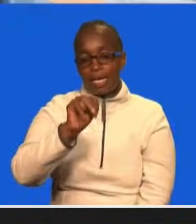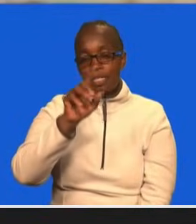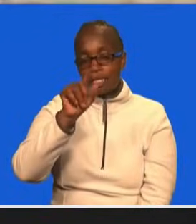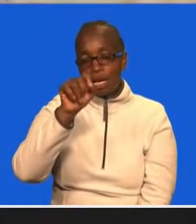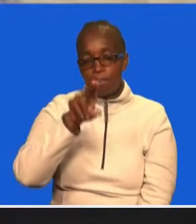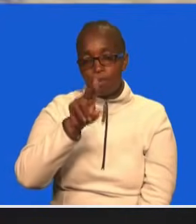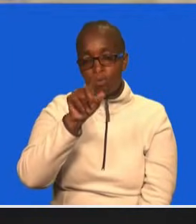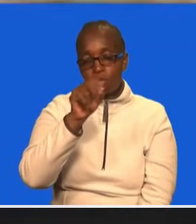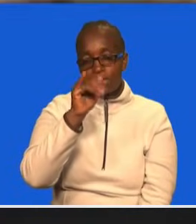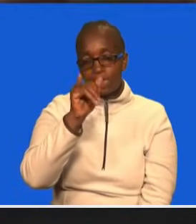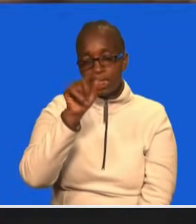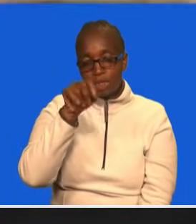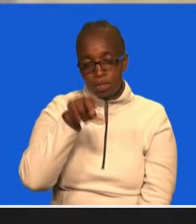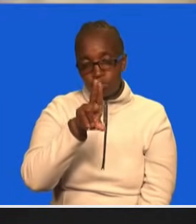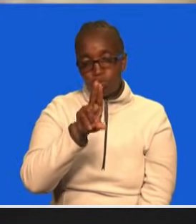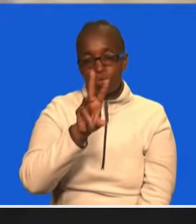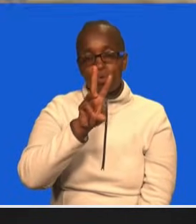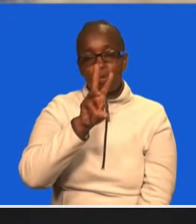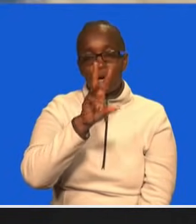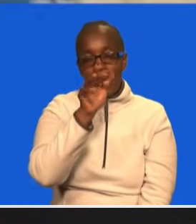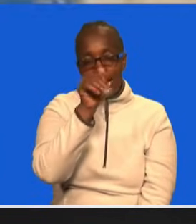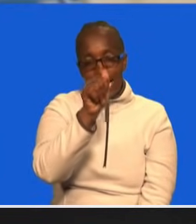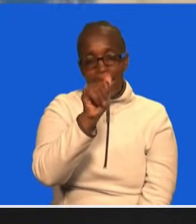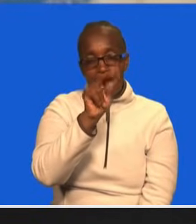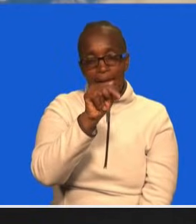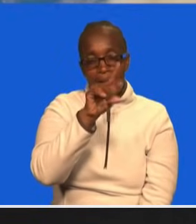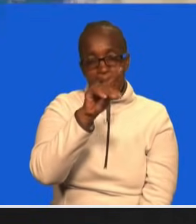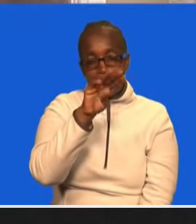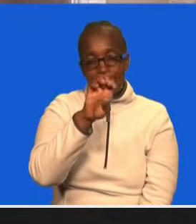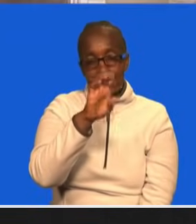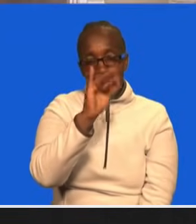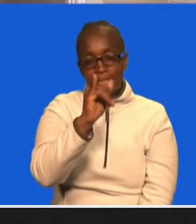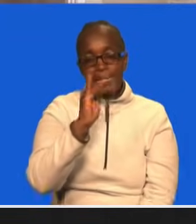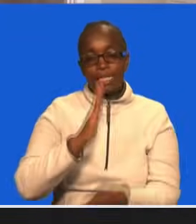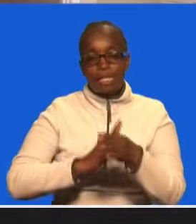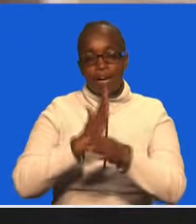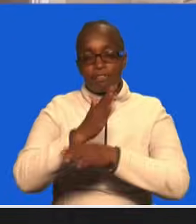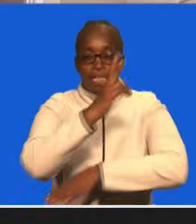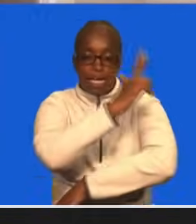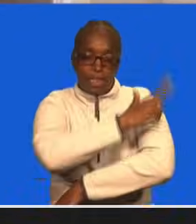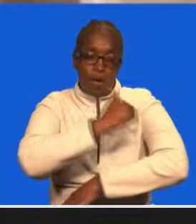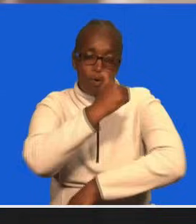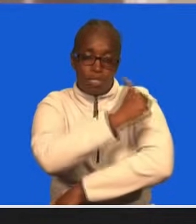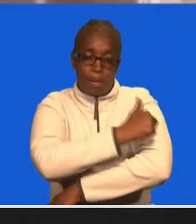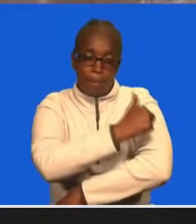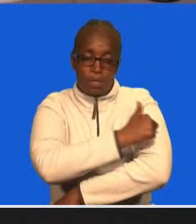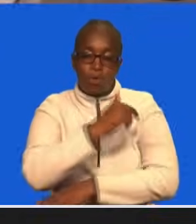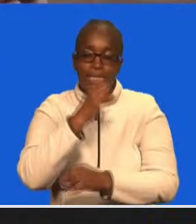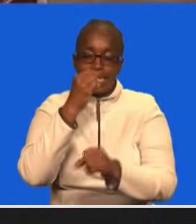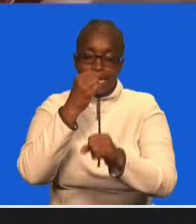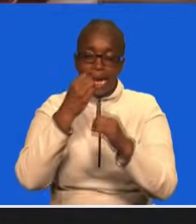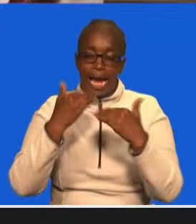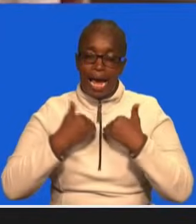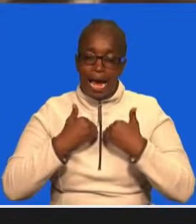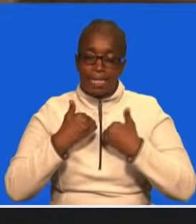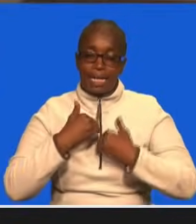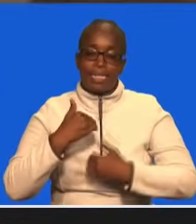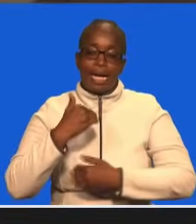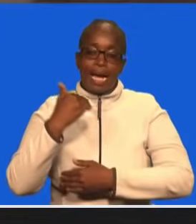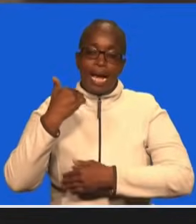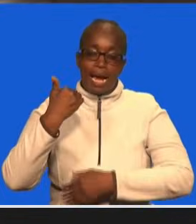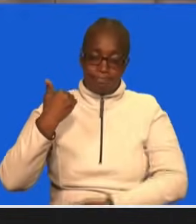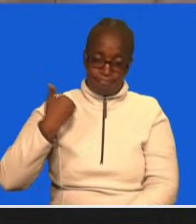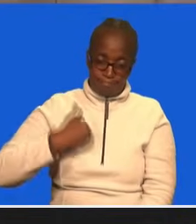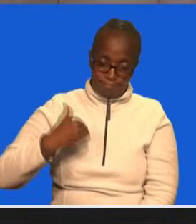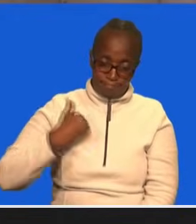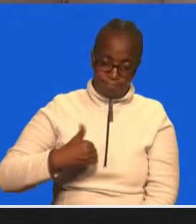Mutito Andei iliyoko Kibwezi, kaunti ya Makueni, baada ya hospitali ya Mutito Andei kufanya upasuaji